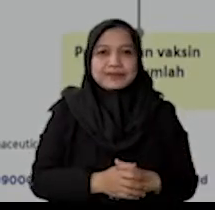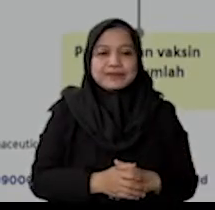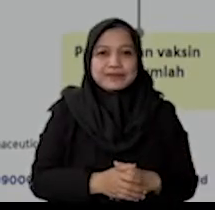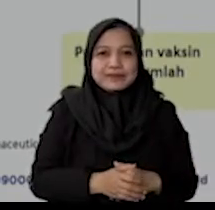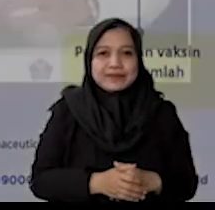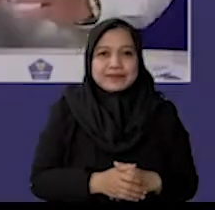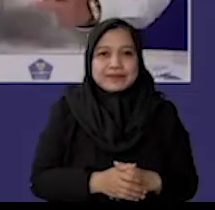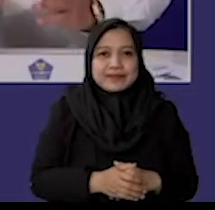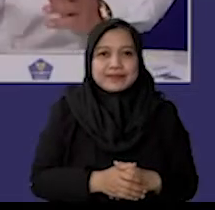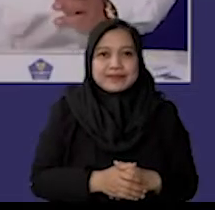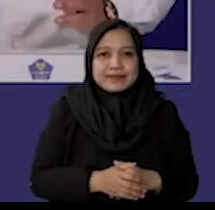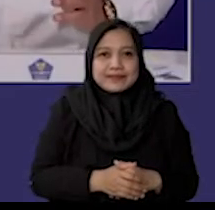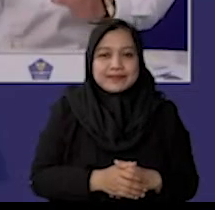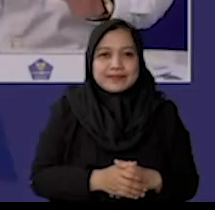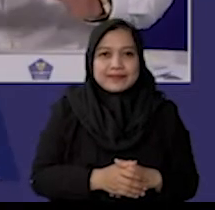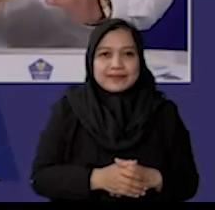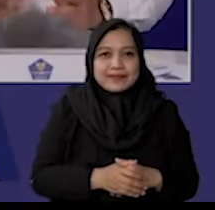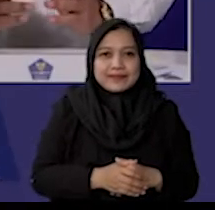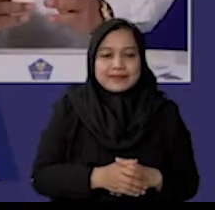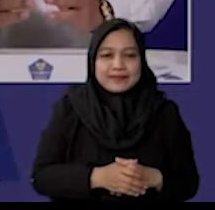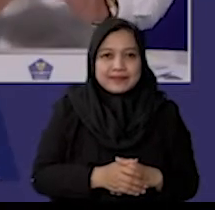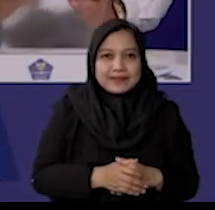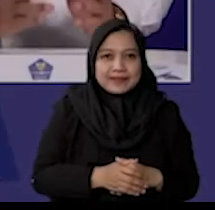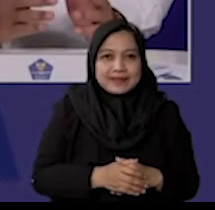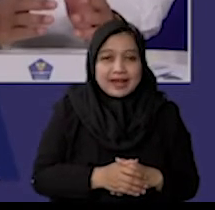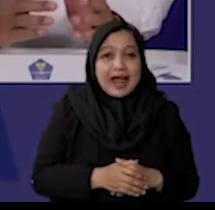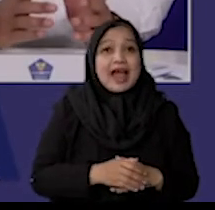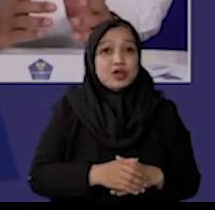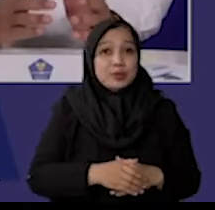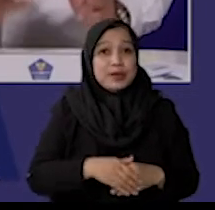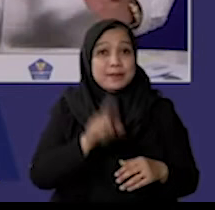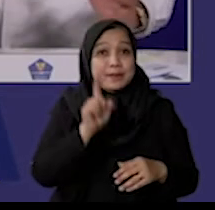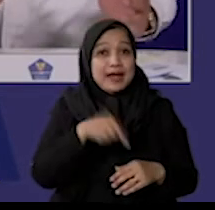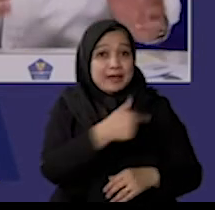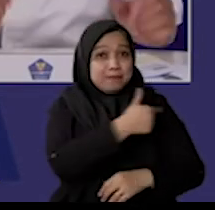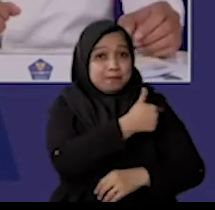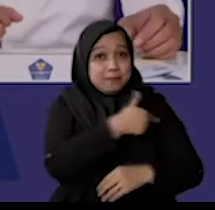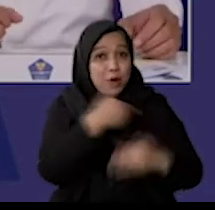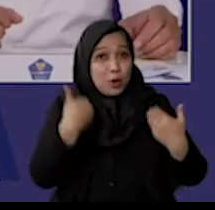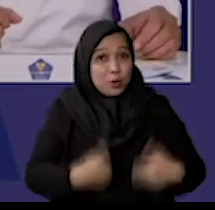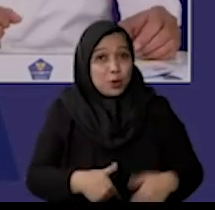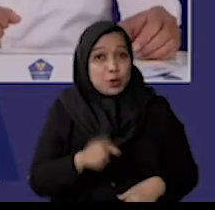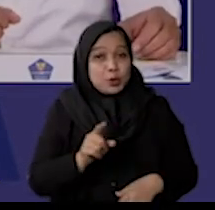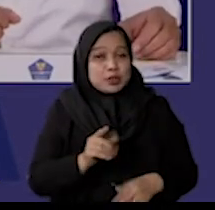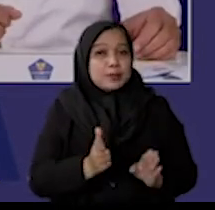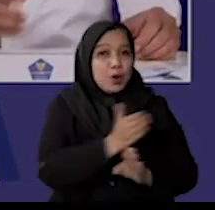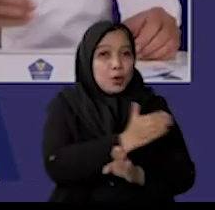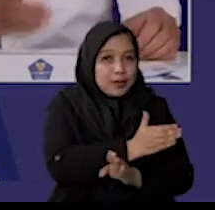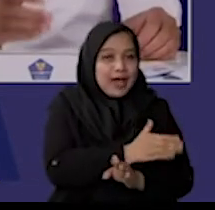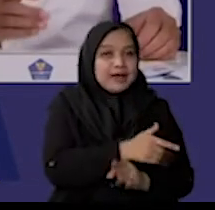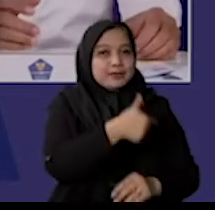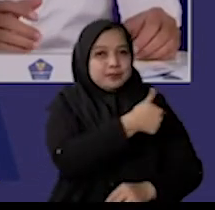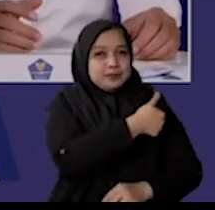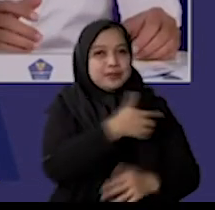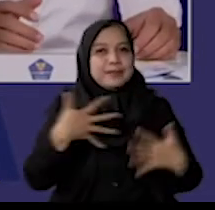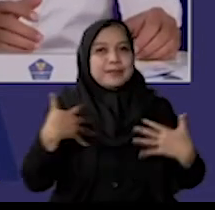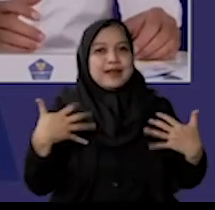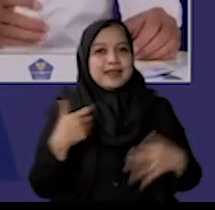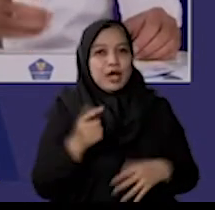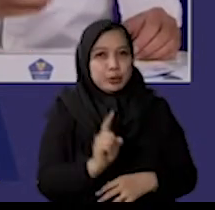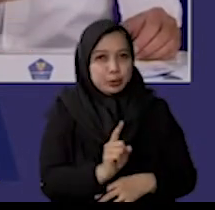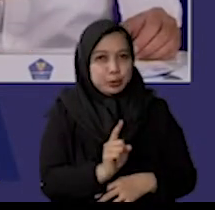pada manusia. Sebelum dipakai harus diujikan dulu pada hewan. Dan selanjutnya proses